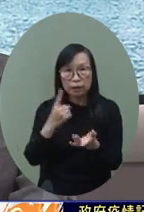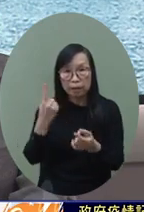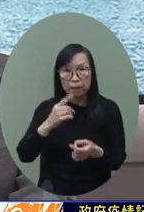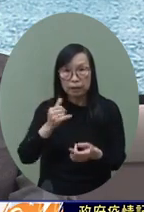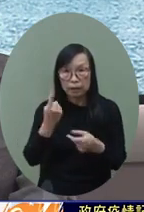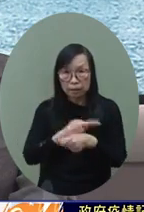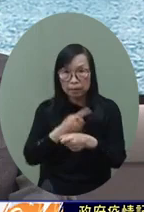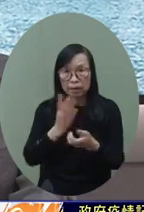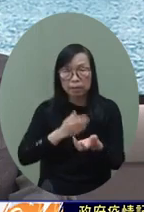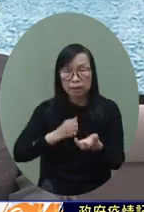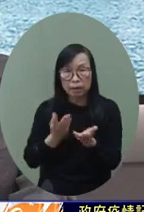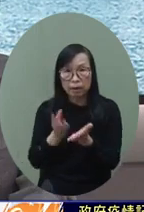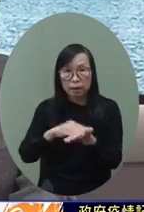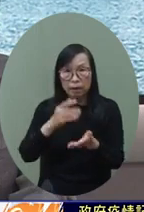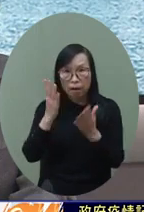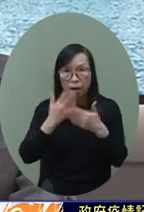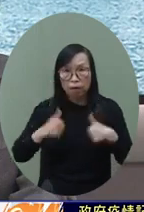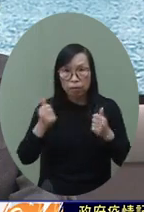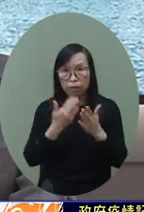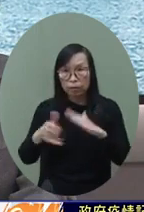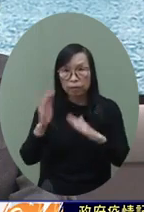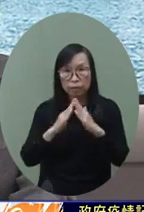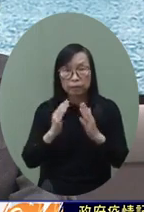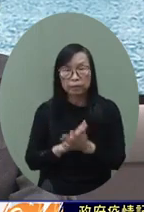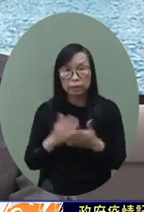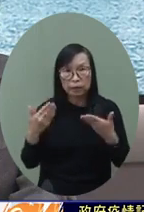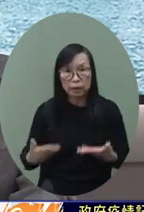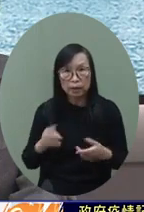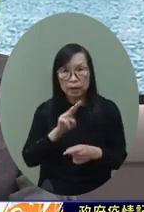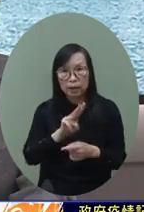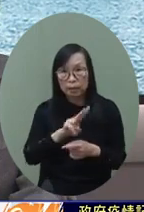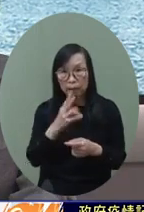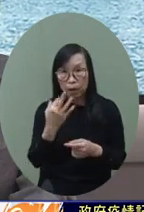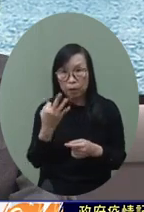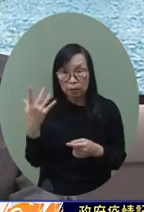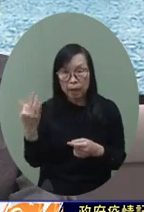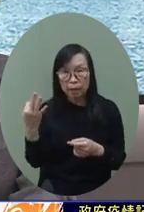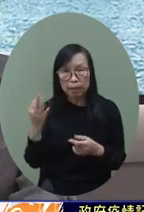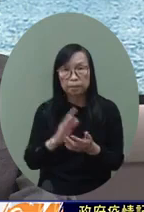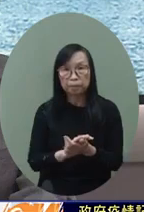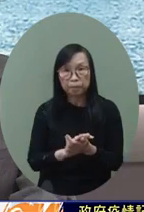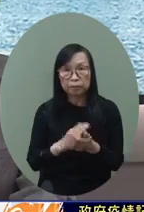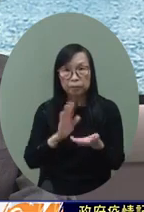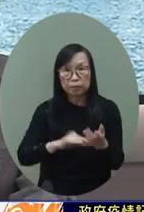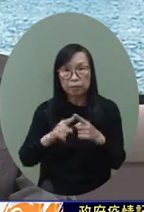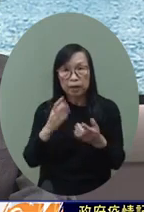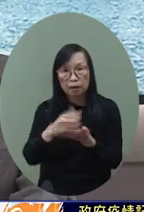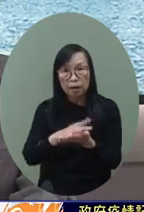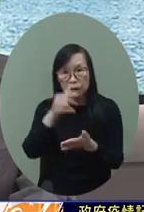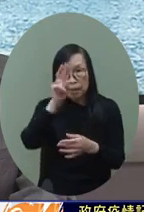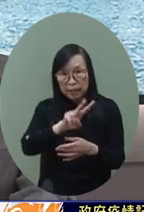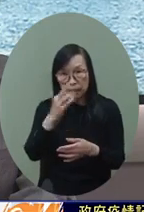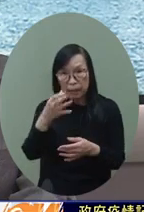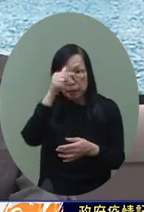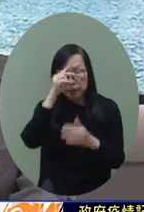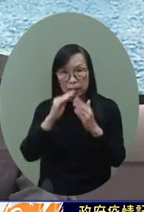疑似病人康復出院。現時有633名嘅確診病人，分別喺23間